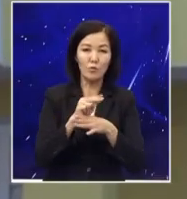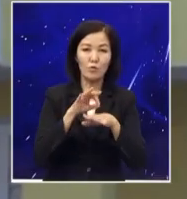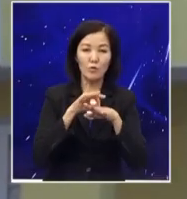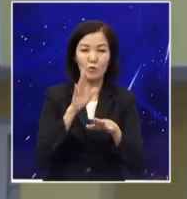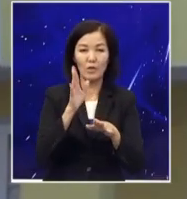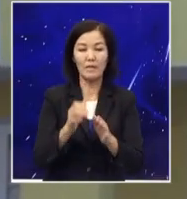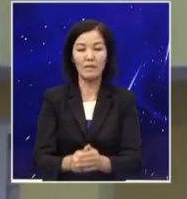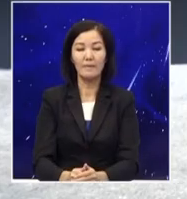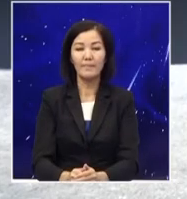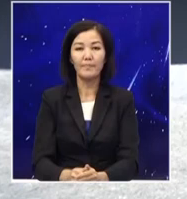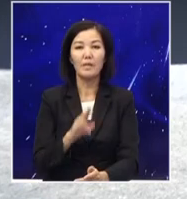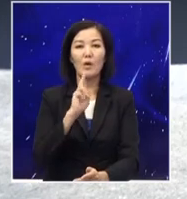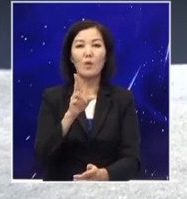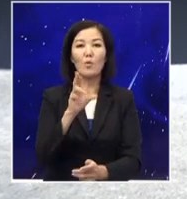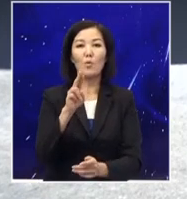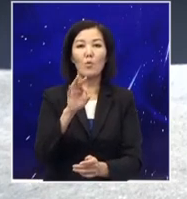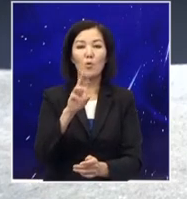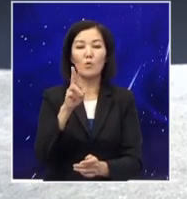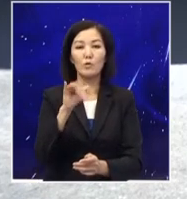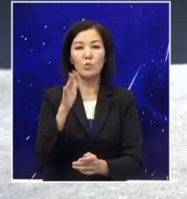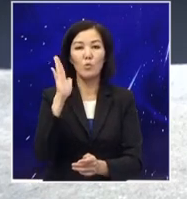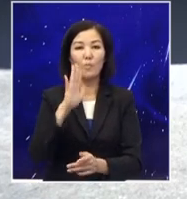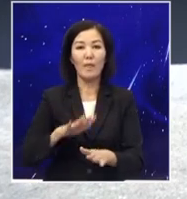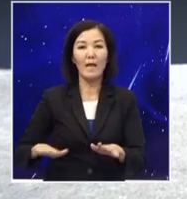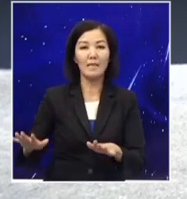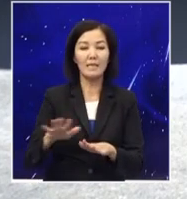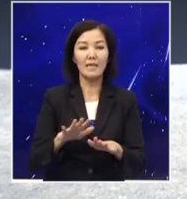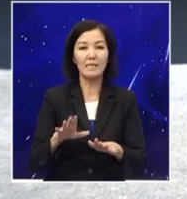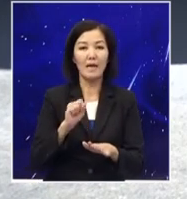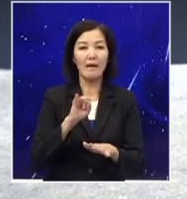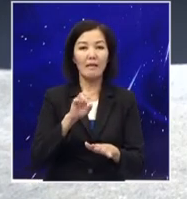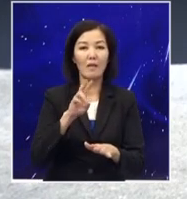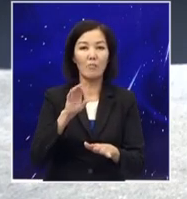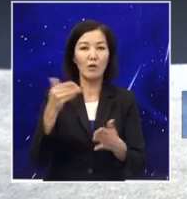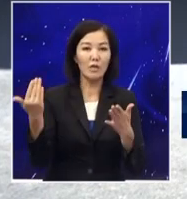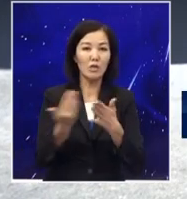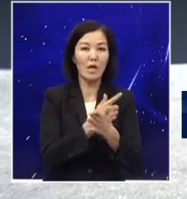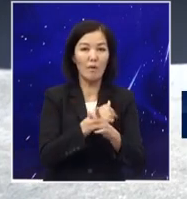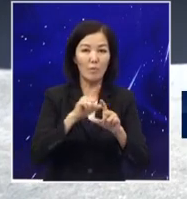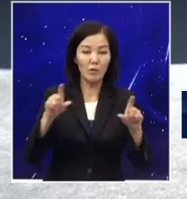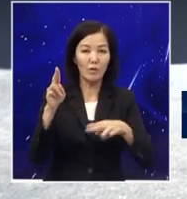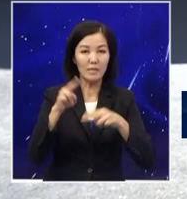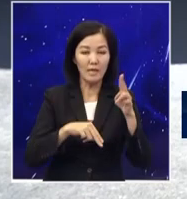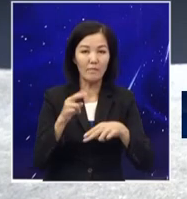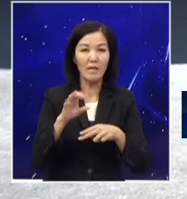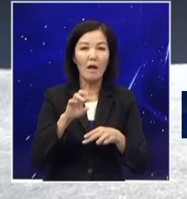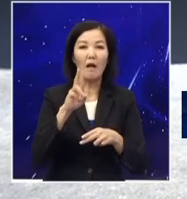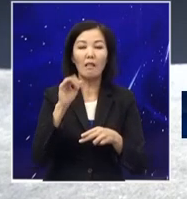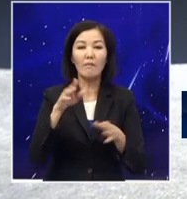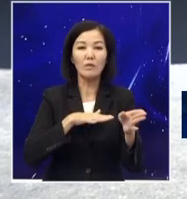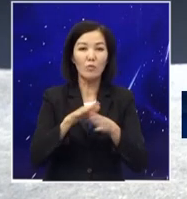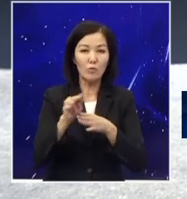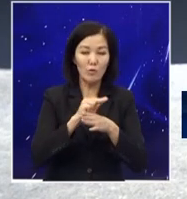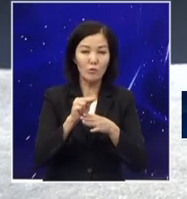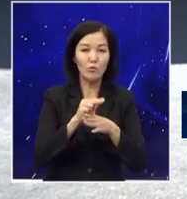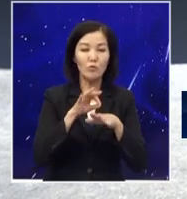жүріп жатыр. Көксу платинасы, сонымен қатар Айнабұлақта жаңадан амбулатория салынып жатыр. Алғабаста күрделі жөндеу жүргізіп жатыр